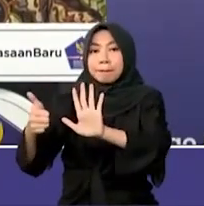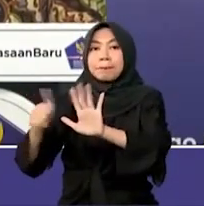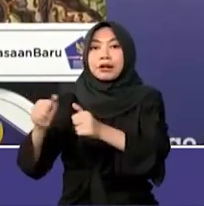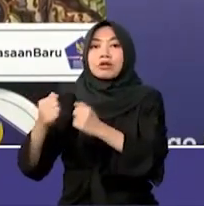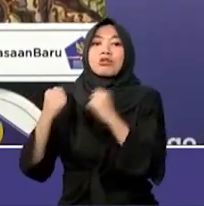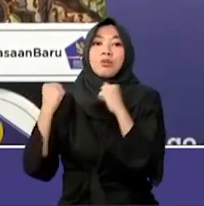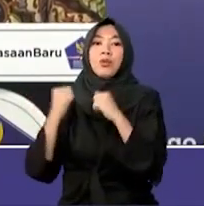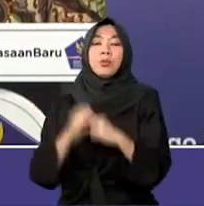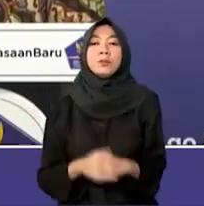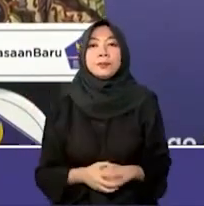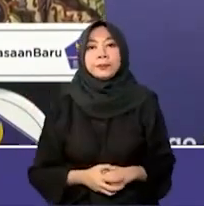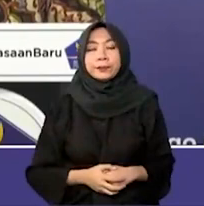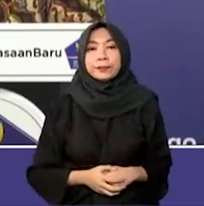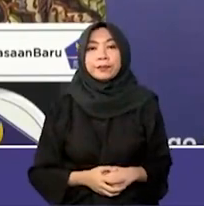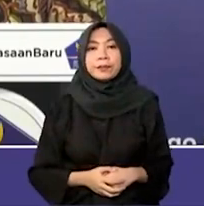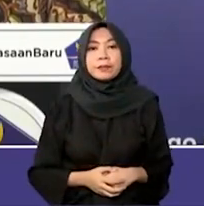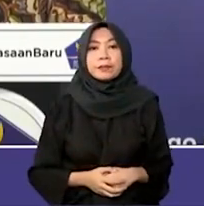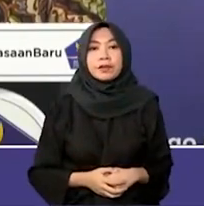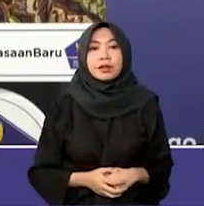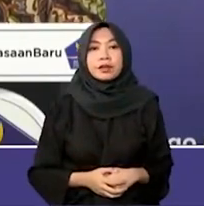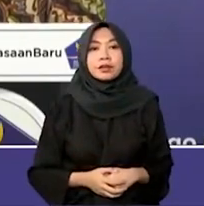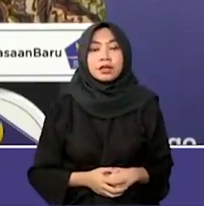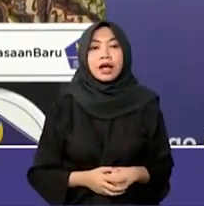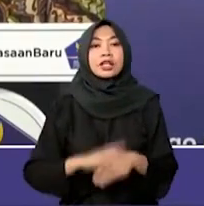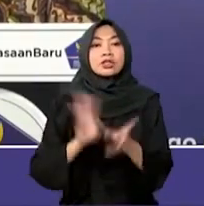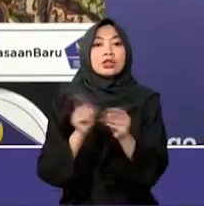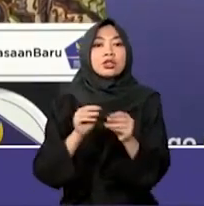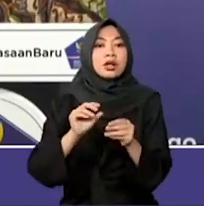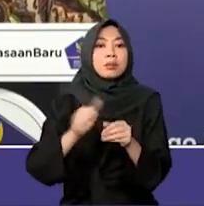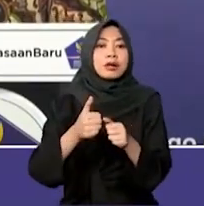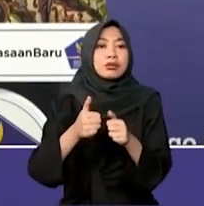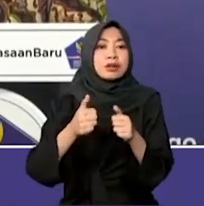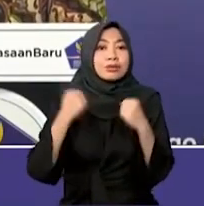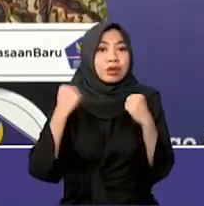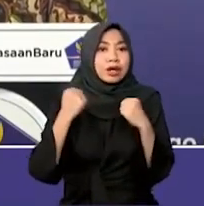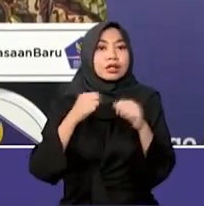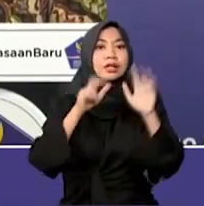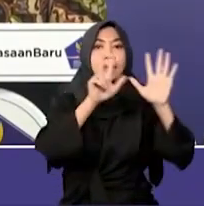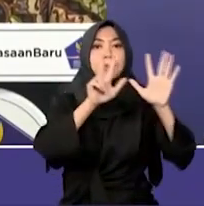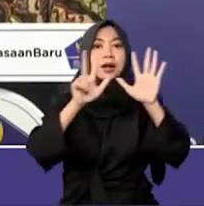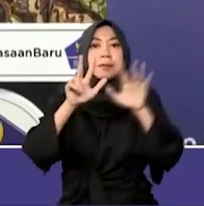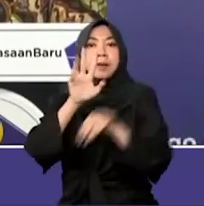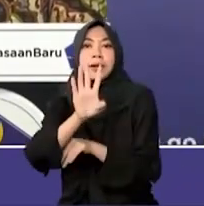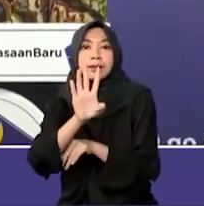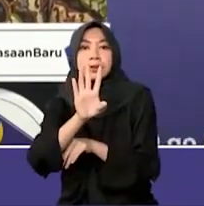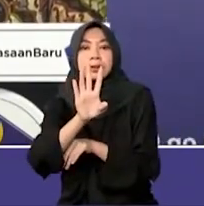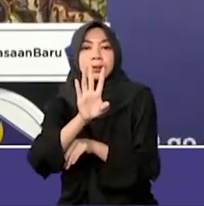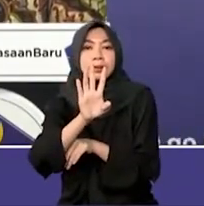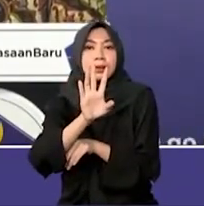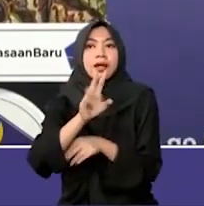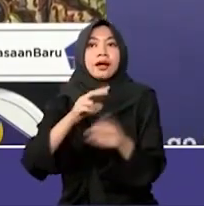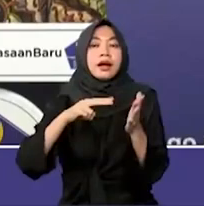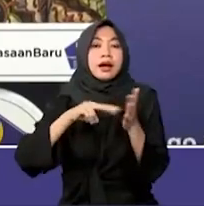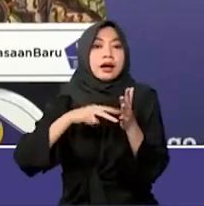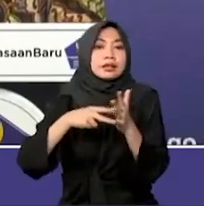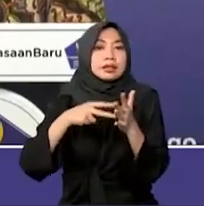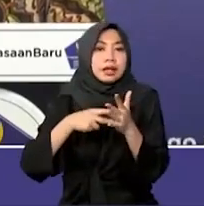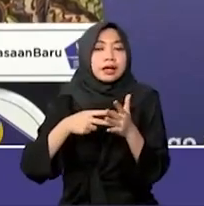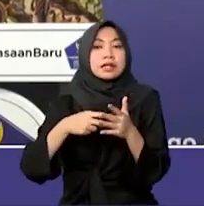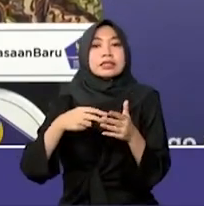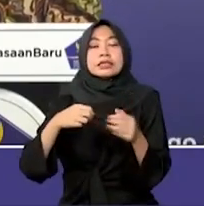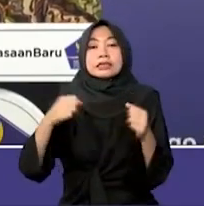sembuh yang kita dapatkan hari ini adalah 884 orang sehingga total